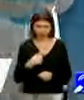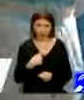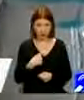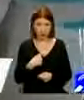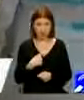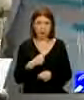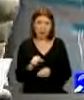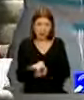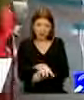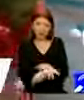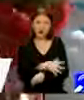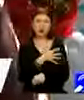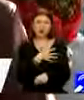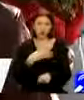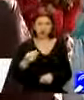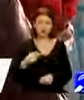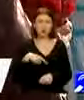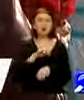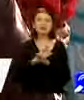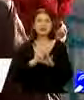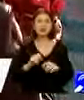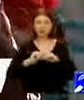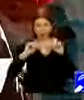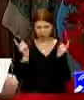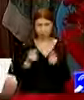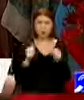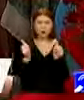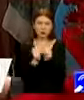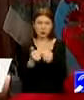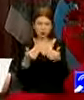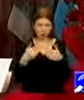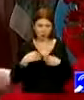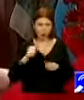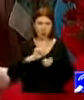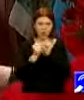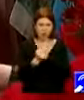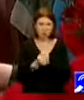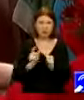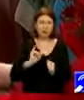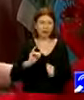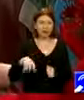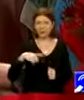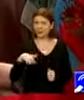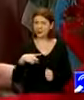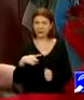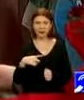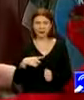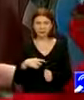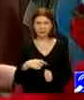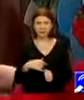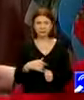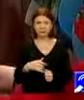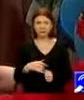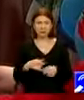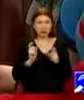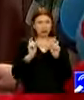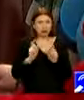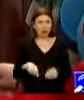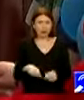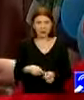atinge sufletește. Suntem convinși că toată lumea alături de noi în lupta asta, care este deocamdată în